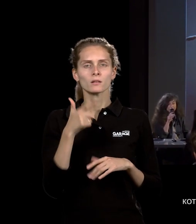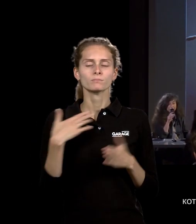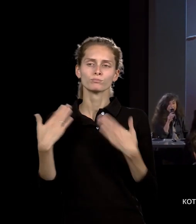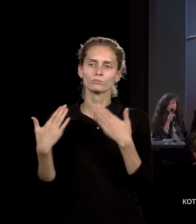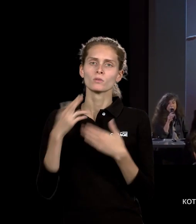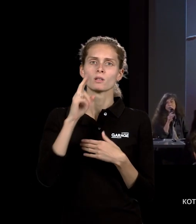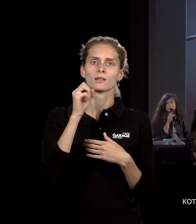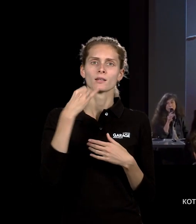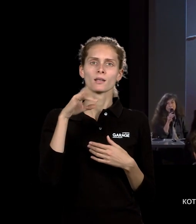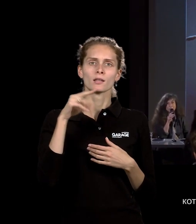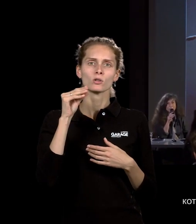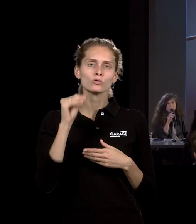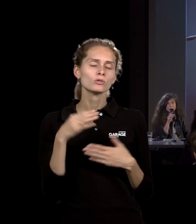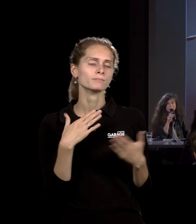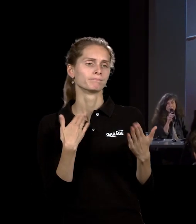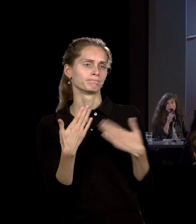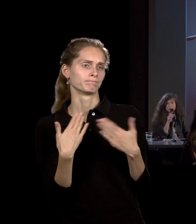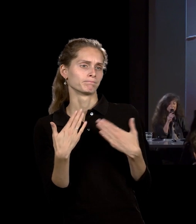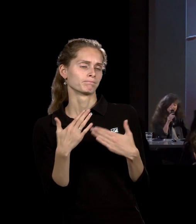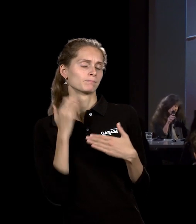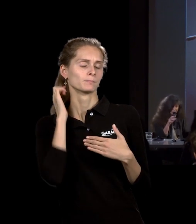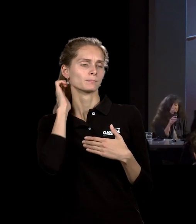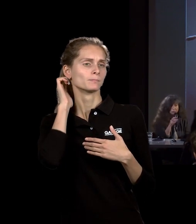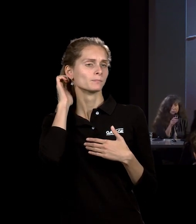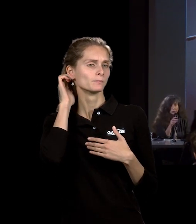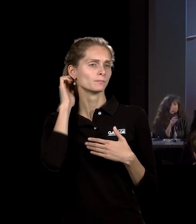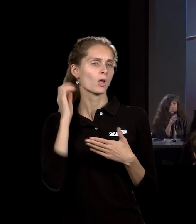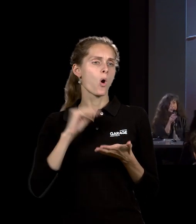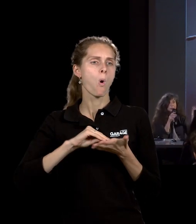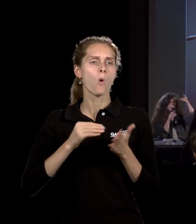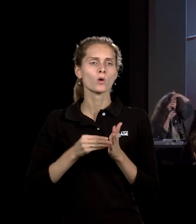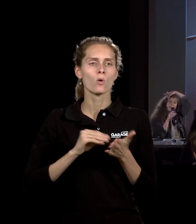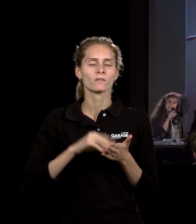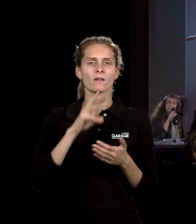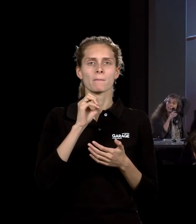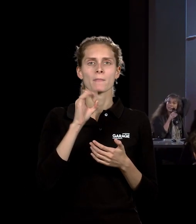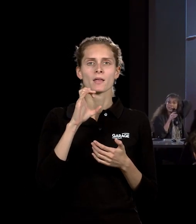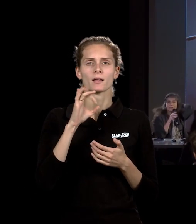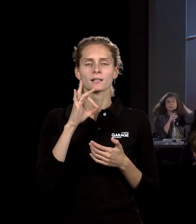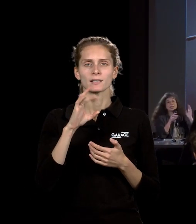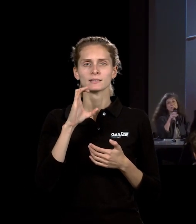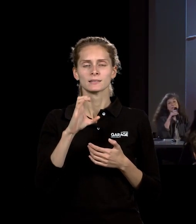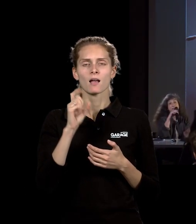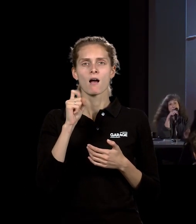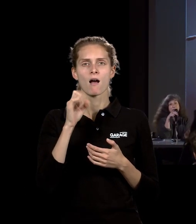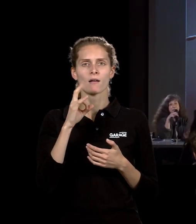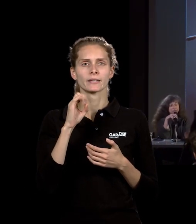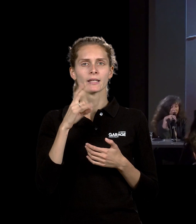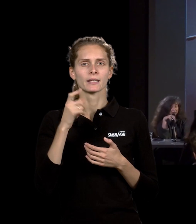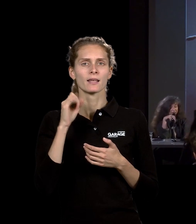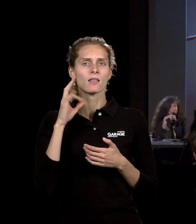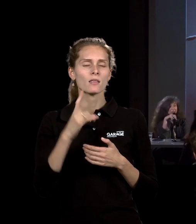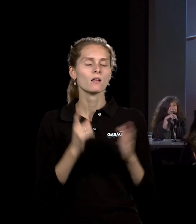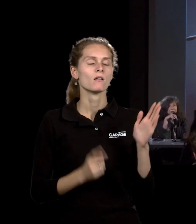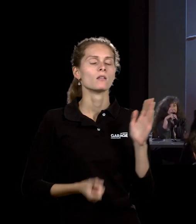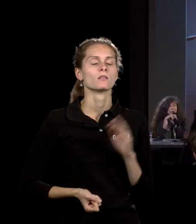с партнером и соавтором Кейджа, хореографом Мерсом Каннингамом, начинает создавать декорации, и